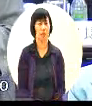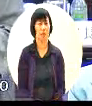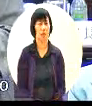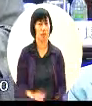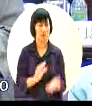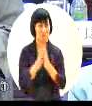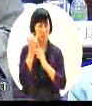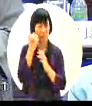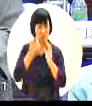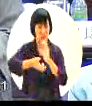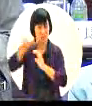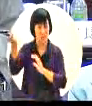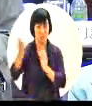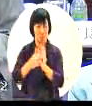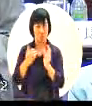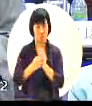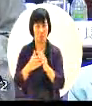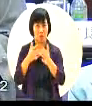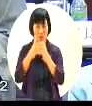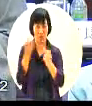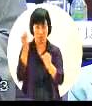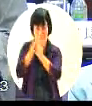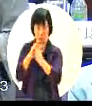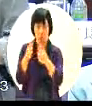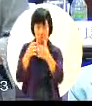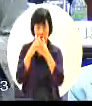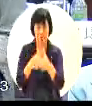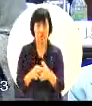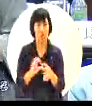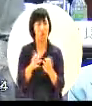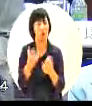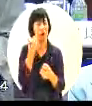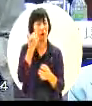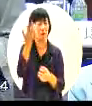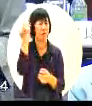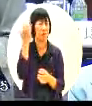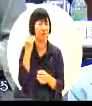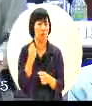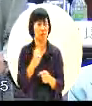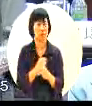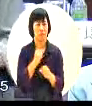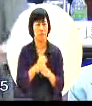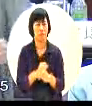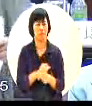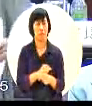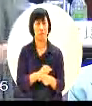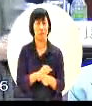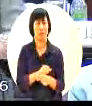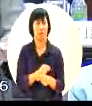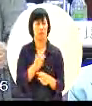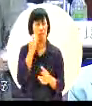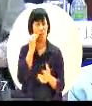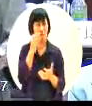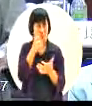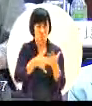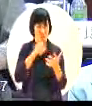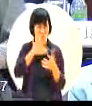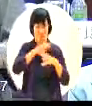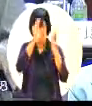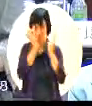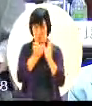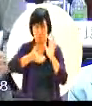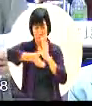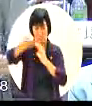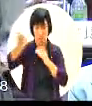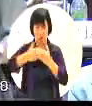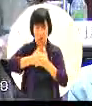但是咱爱甲人补偿的费用，因为迄当阵的计算，啊，甲后来伫规个迁徙的过